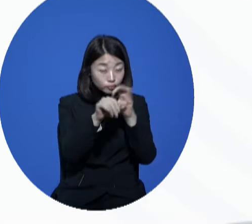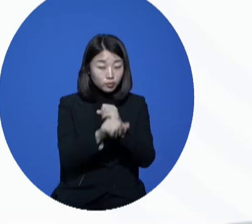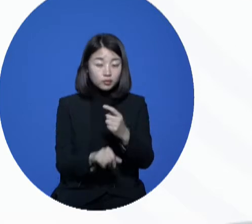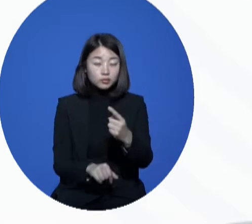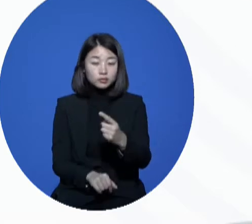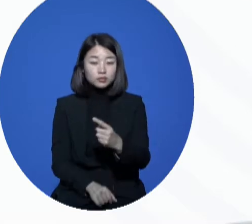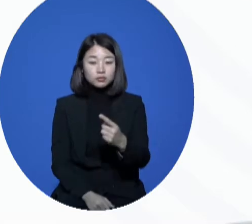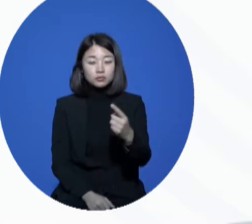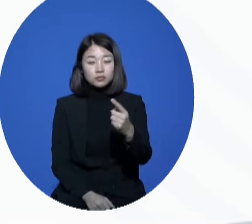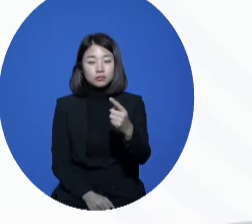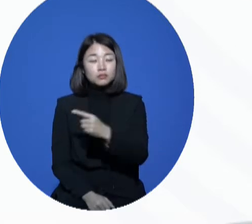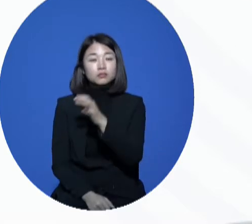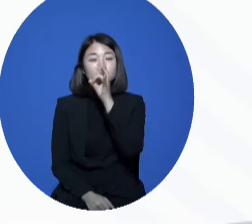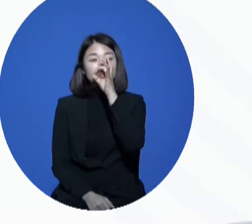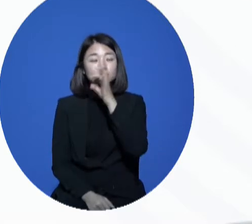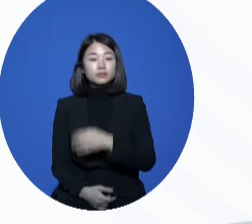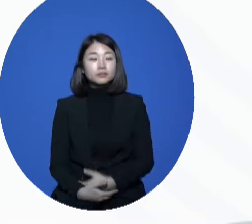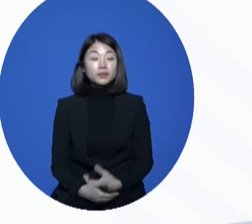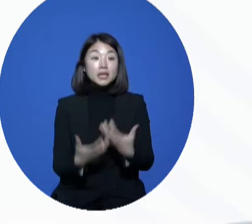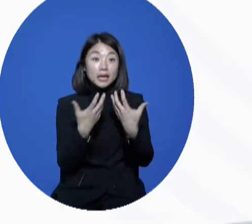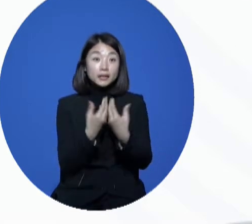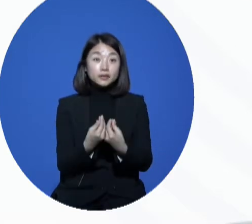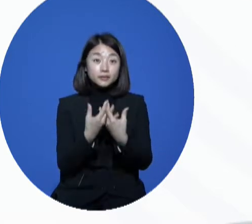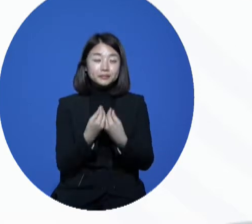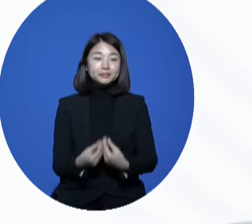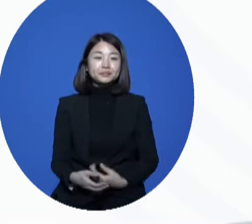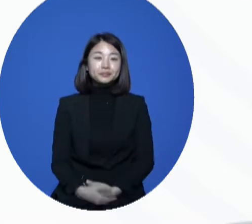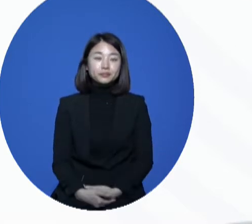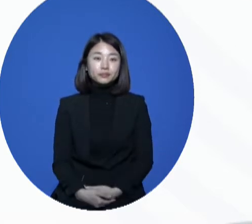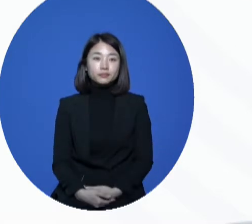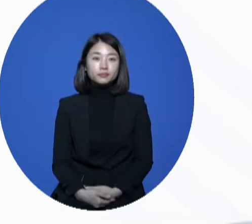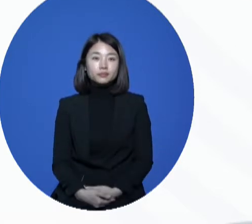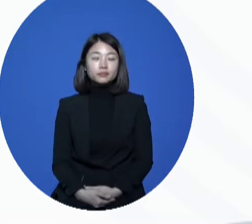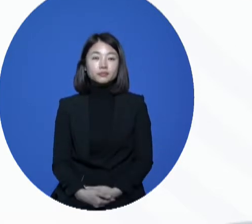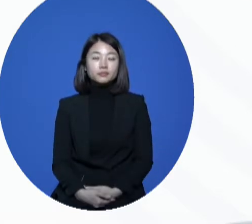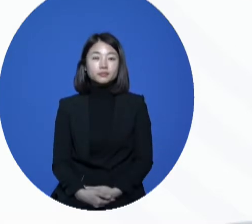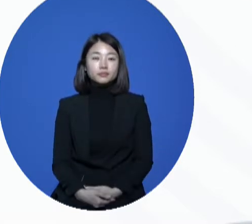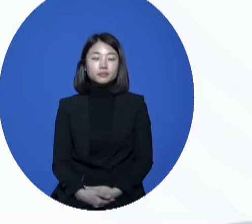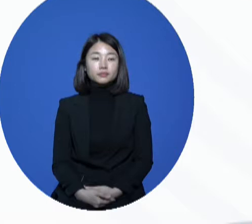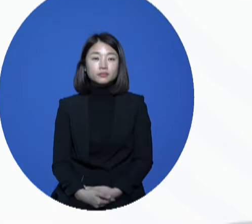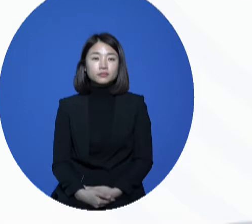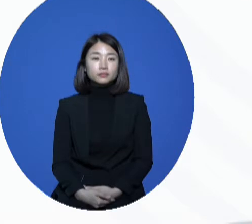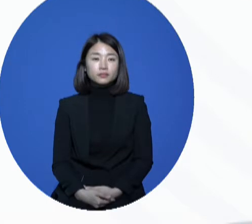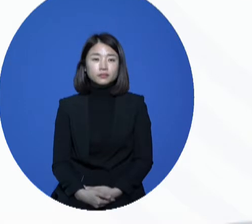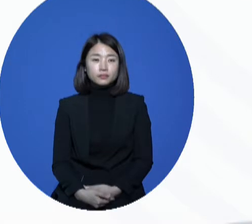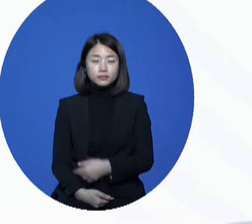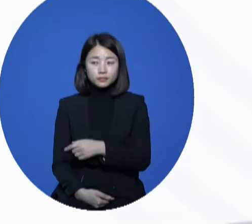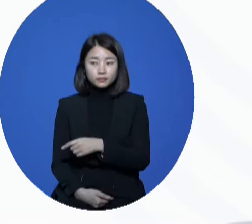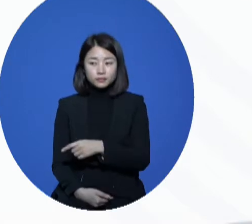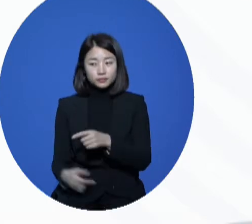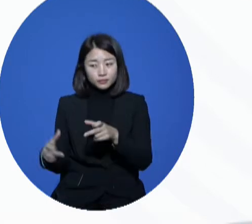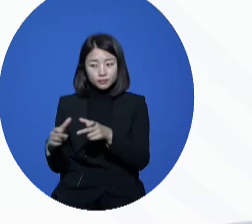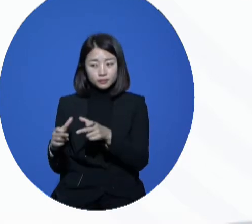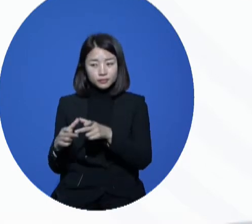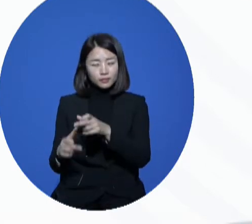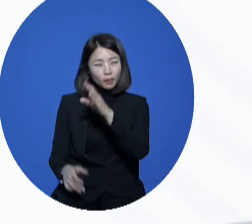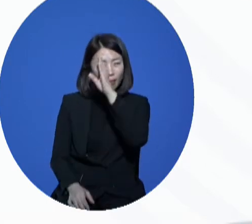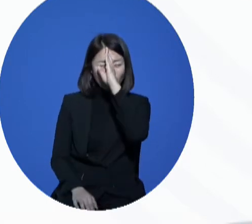수 없었습니다. 예를 들어서 어떤 질병이 있는